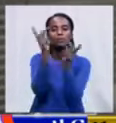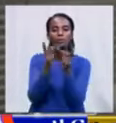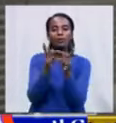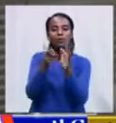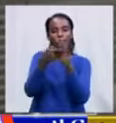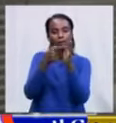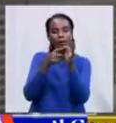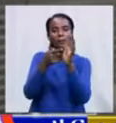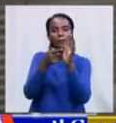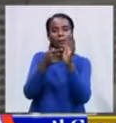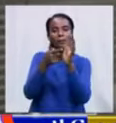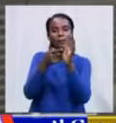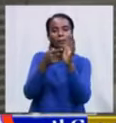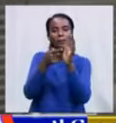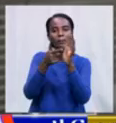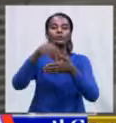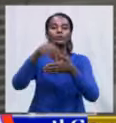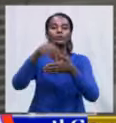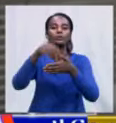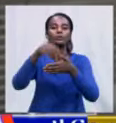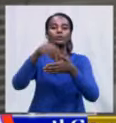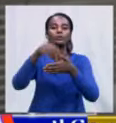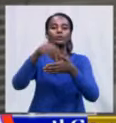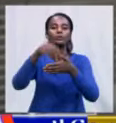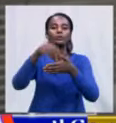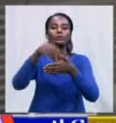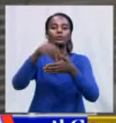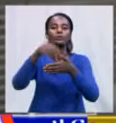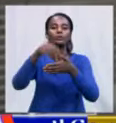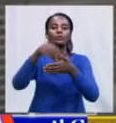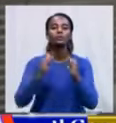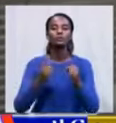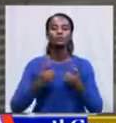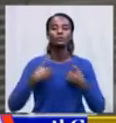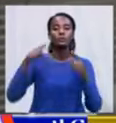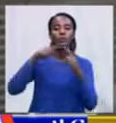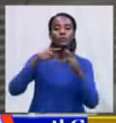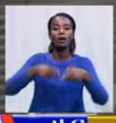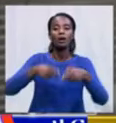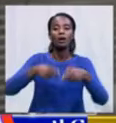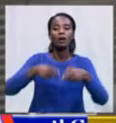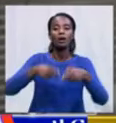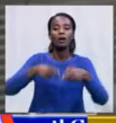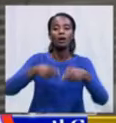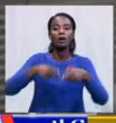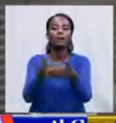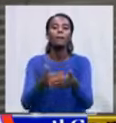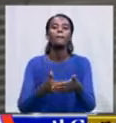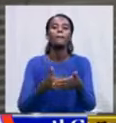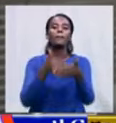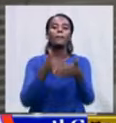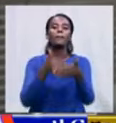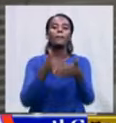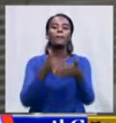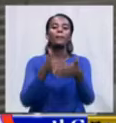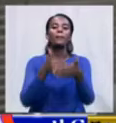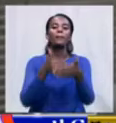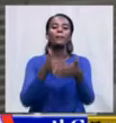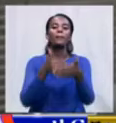መጥቶ በሚወጣለት ፕሮግራም መሰረት መውሰድ መቻል እንዳለበት፣ ወደ አርሶ አደሩ አቅራቢያ ደግሞ ማድረስ እንዳለባቸው